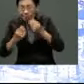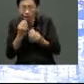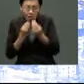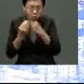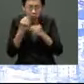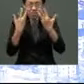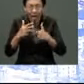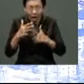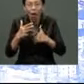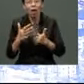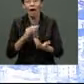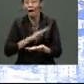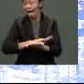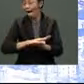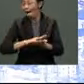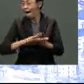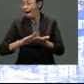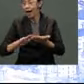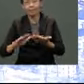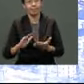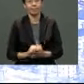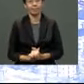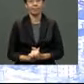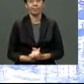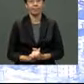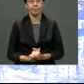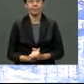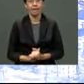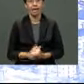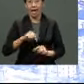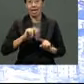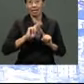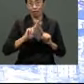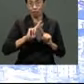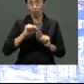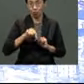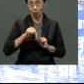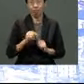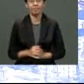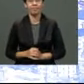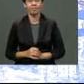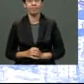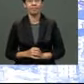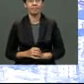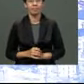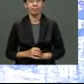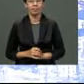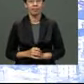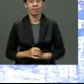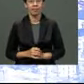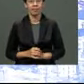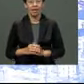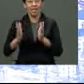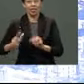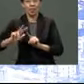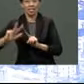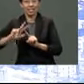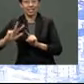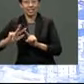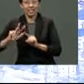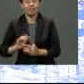านั้นนะครับแล้วก็ทำความสะอาดไปอันนี้ก็เป็นการจัดระเบียบล็อกที่สองพื้นที่ที่สาม